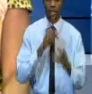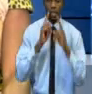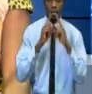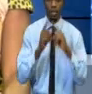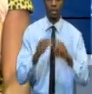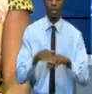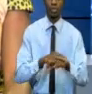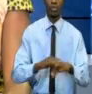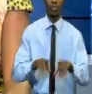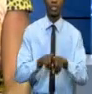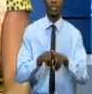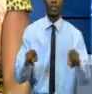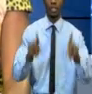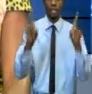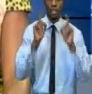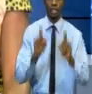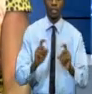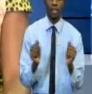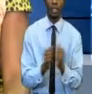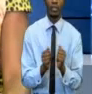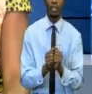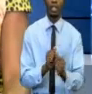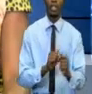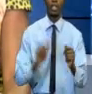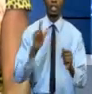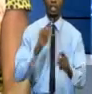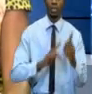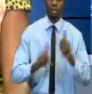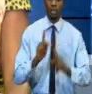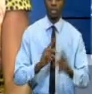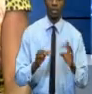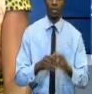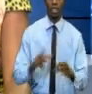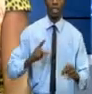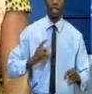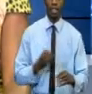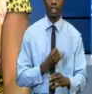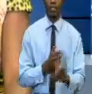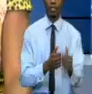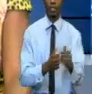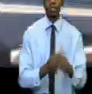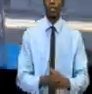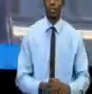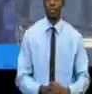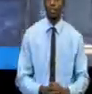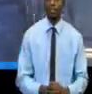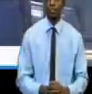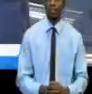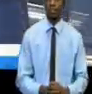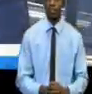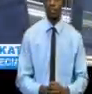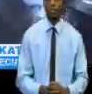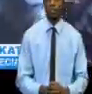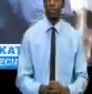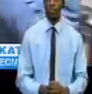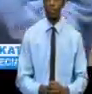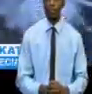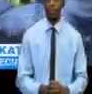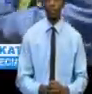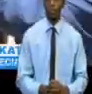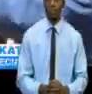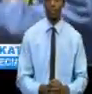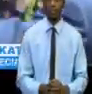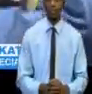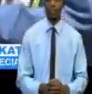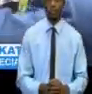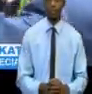questions avec la population de Likasi. Augustin Célestin Muganza, Stéphane Chisso, reportage. C'est par des ovations de la